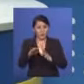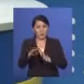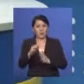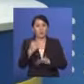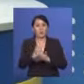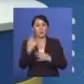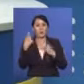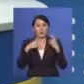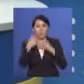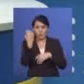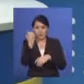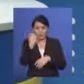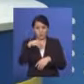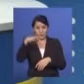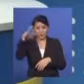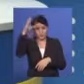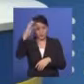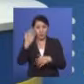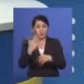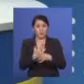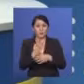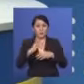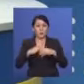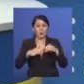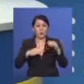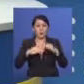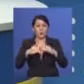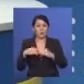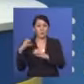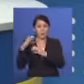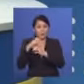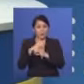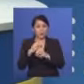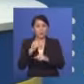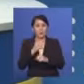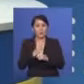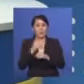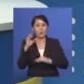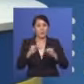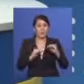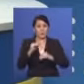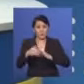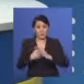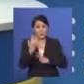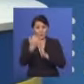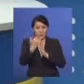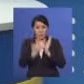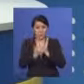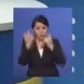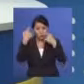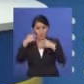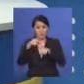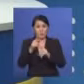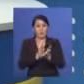негізделген. Студенттерге сапалы білім алуға көмектеседі. Кәсіби аудио және бейне жазба жасайтын құрылғылар, заманауи бағдарламалық